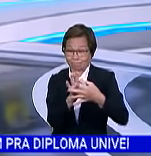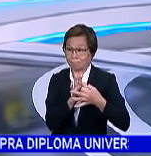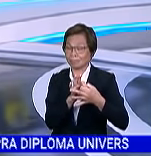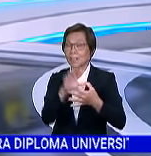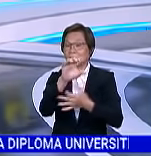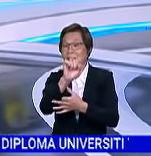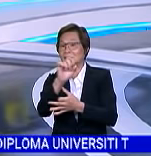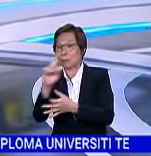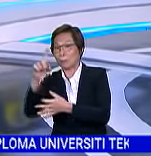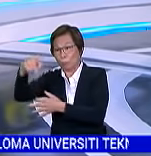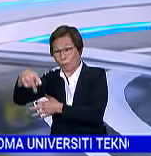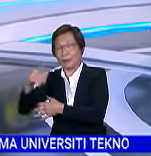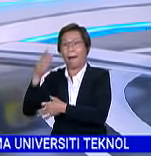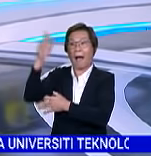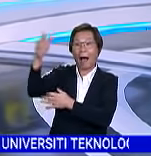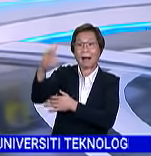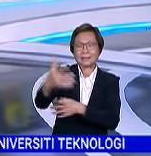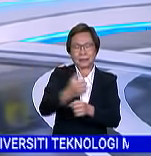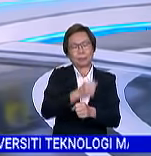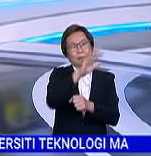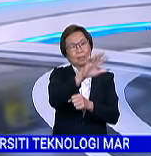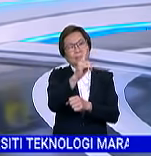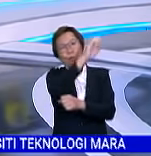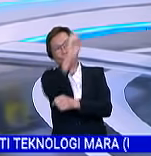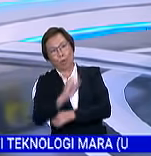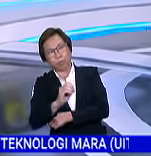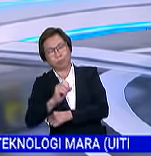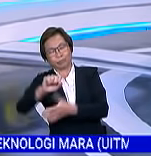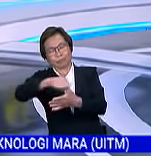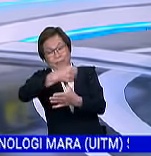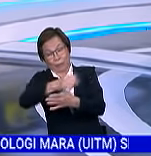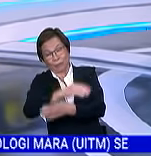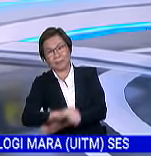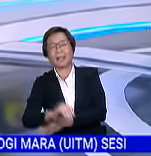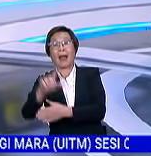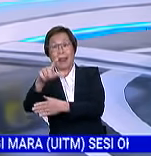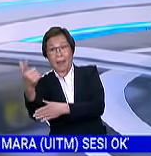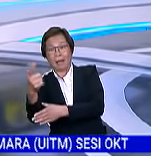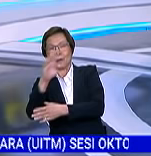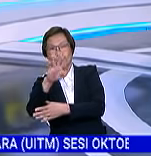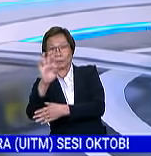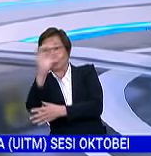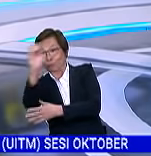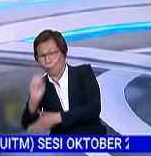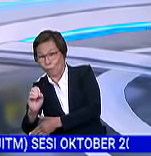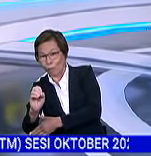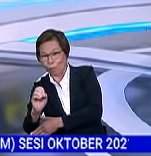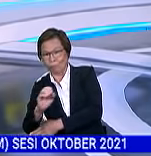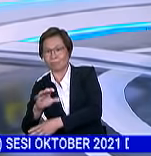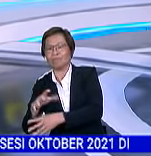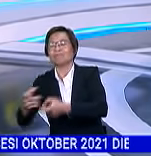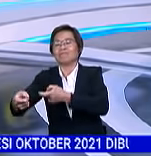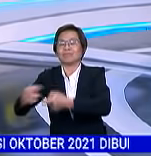Saim Darby Property akan memperoleh 51% pegangan, manakala baki 49%